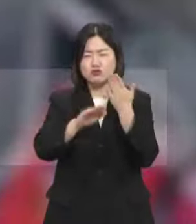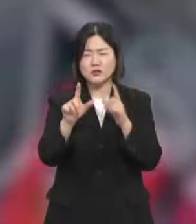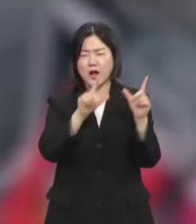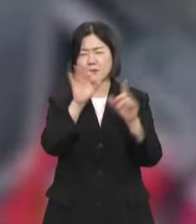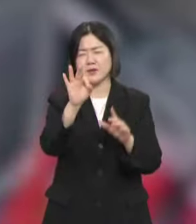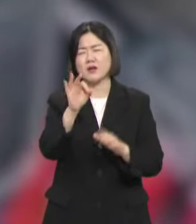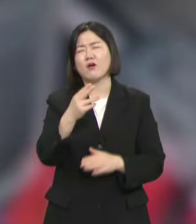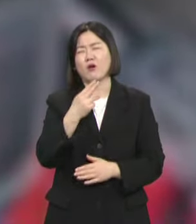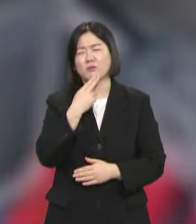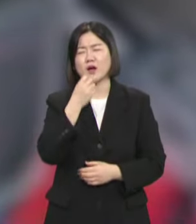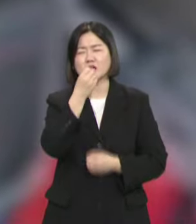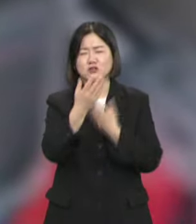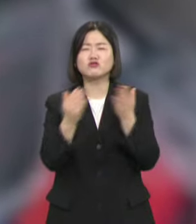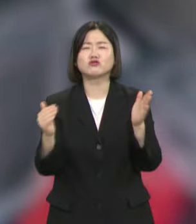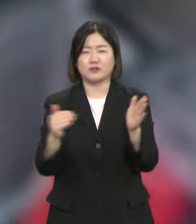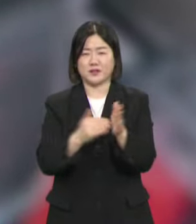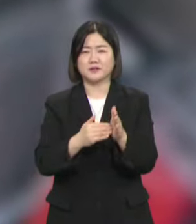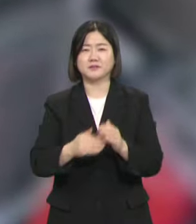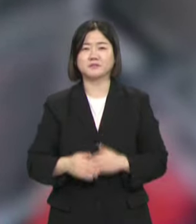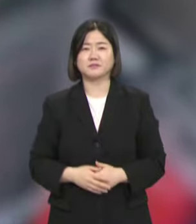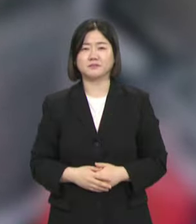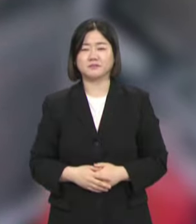생활비가 없어 범행했다고 진술했습니다